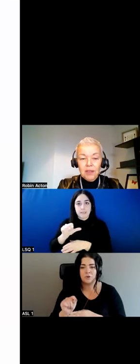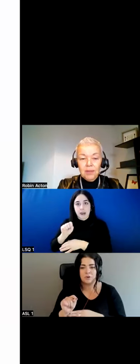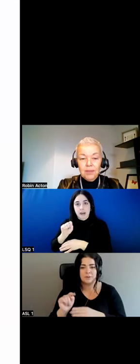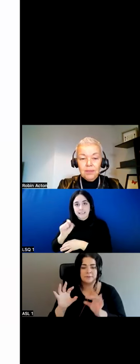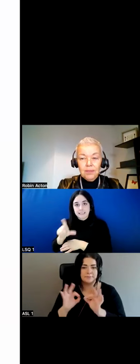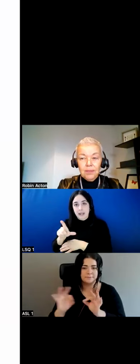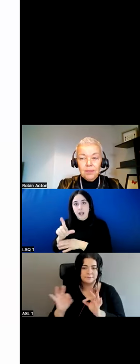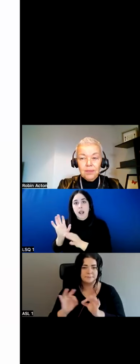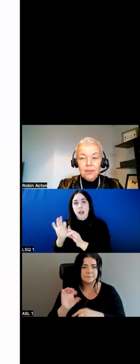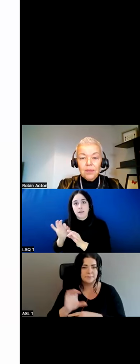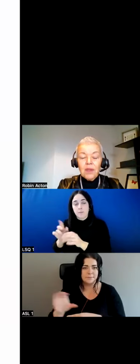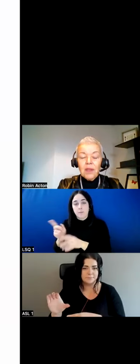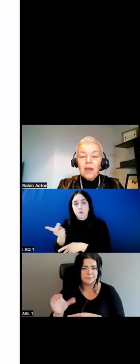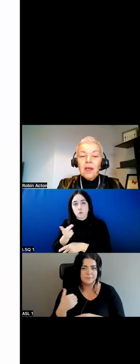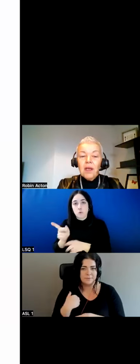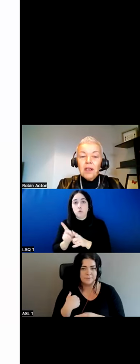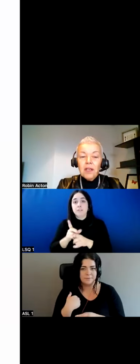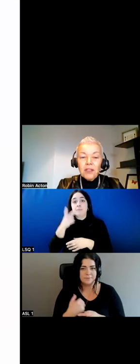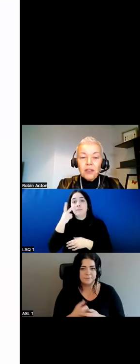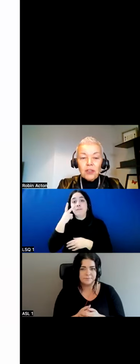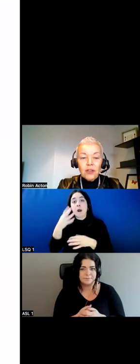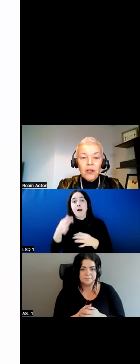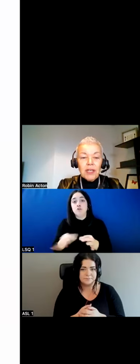français sont également disponibles.